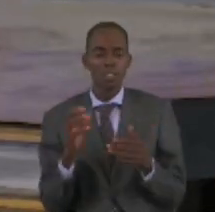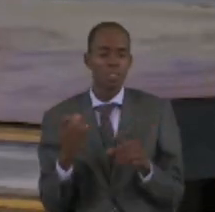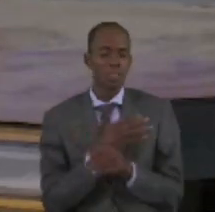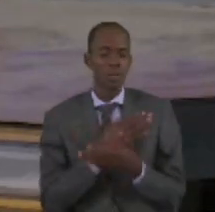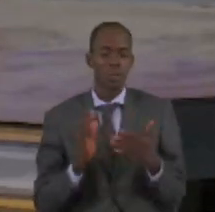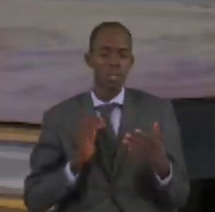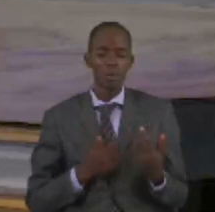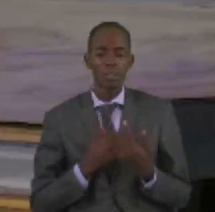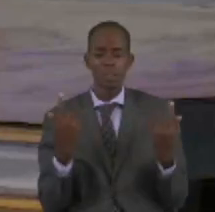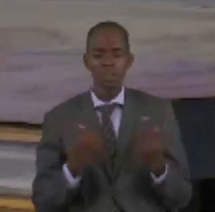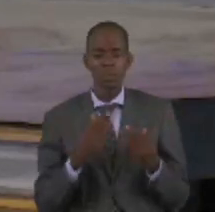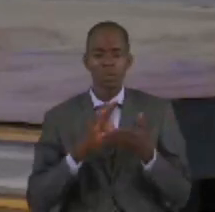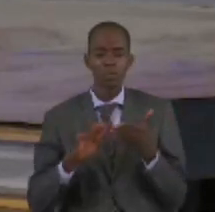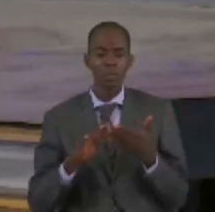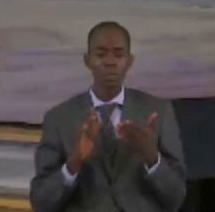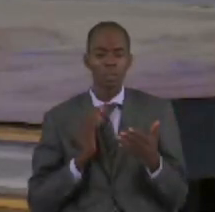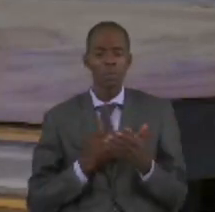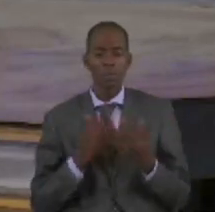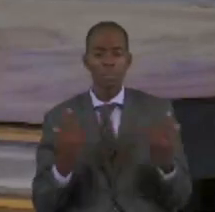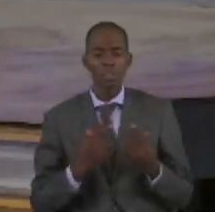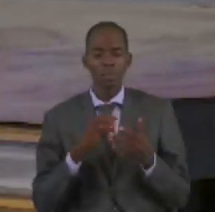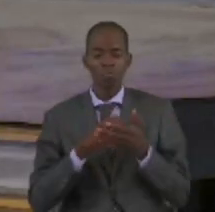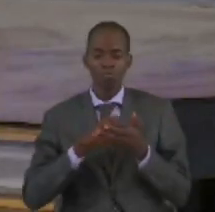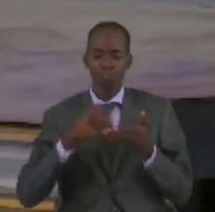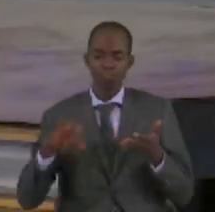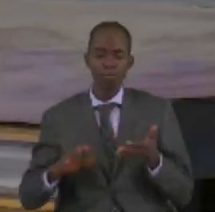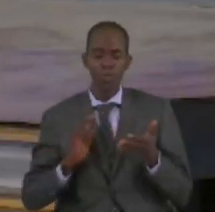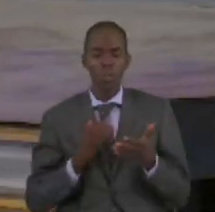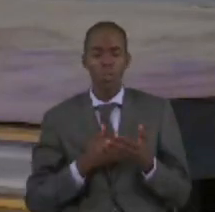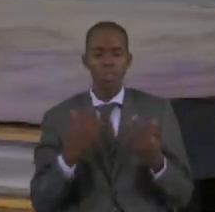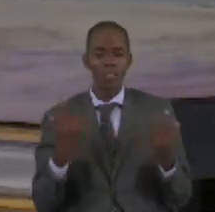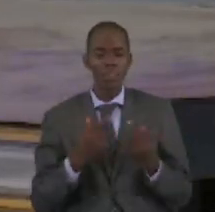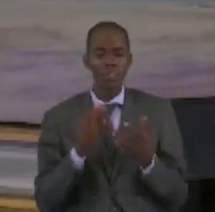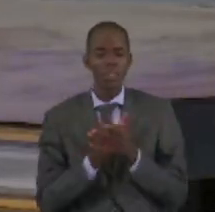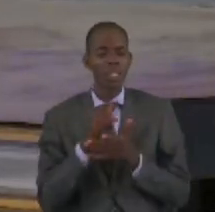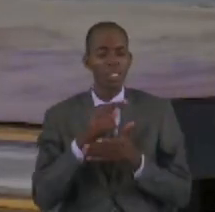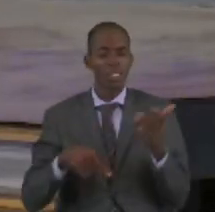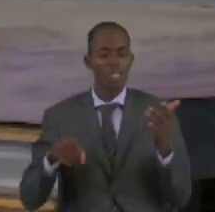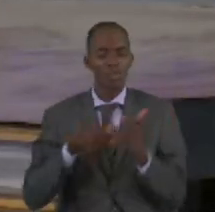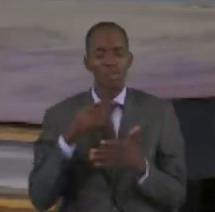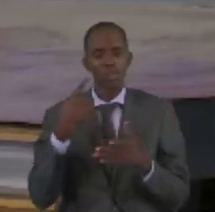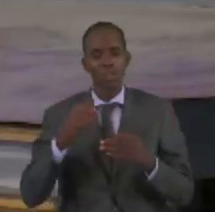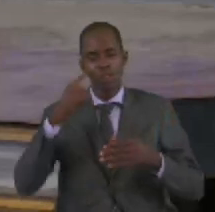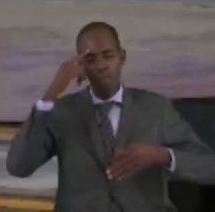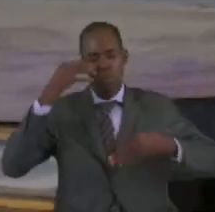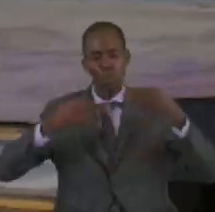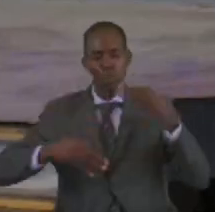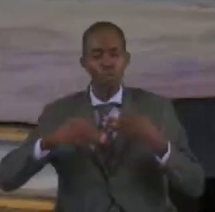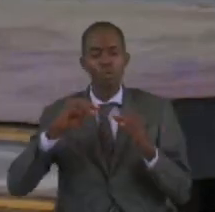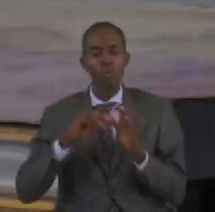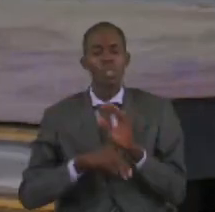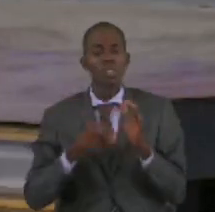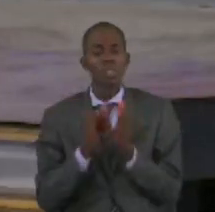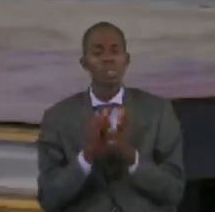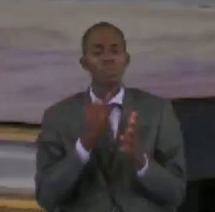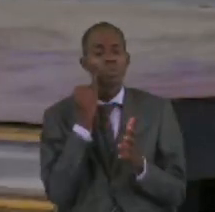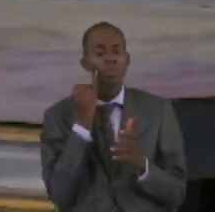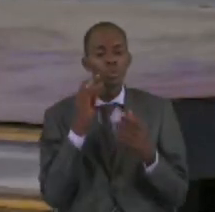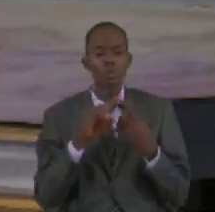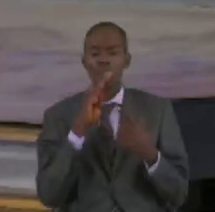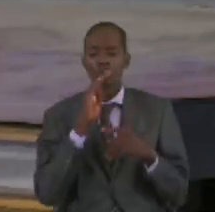C'est le sang qui expie nos péchés. C'est le sang qui nous lave, qui ôte nos péchés et qui